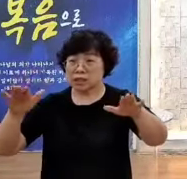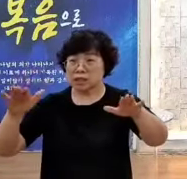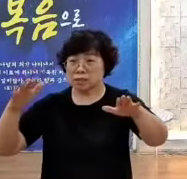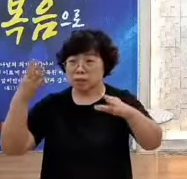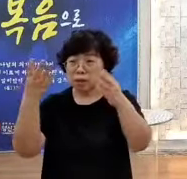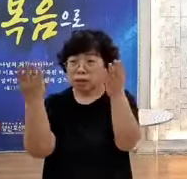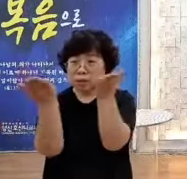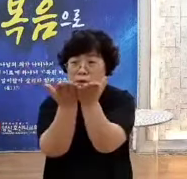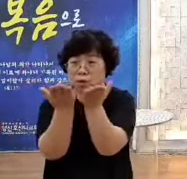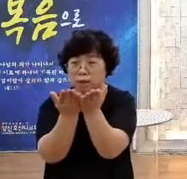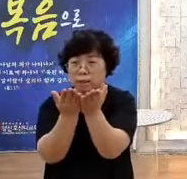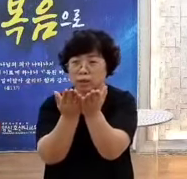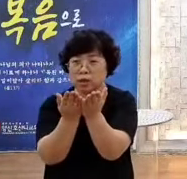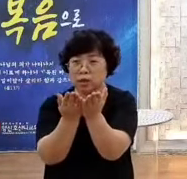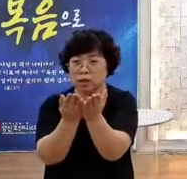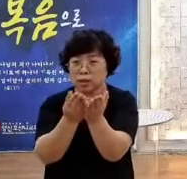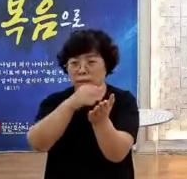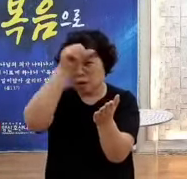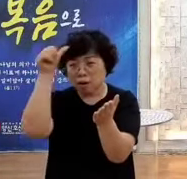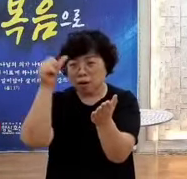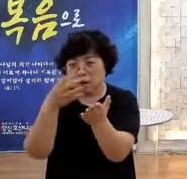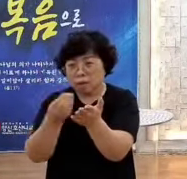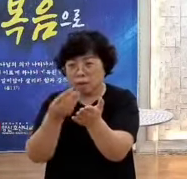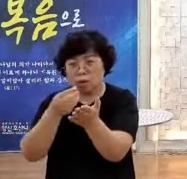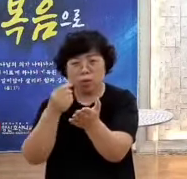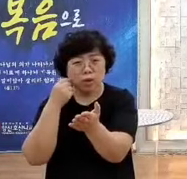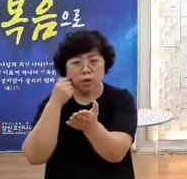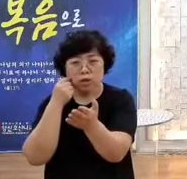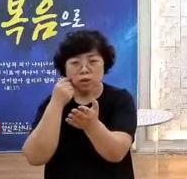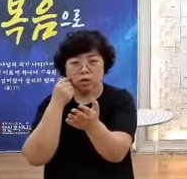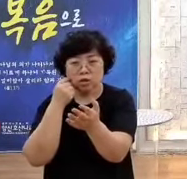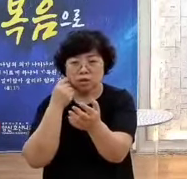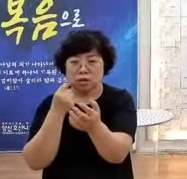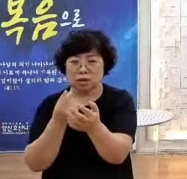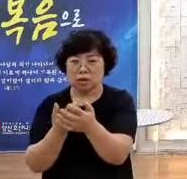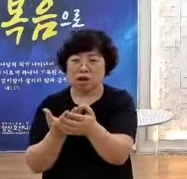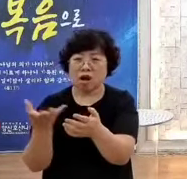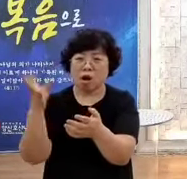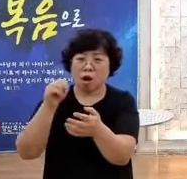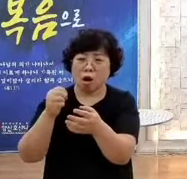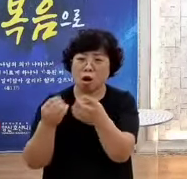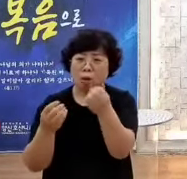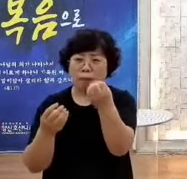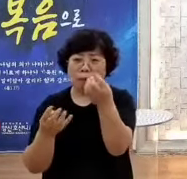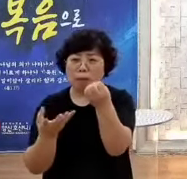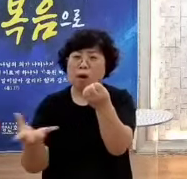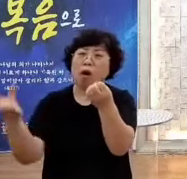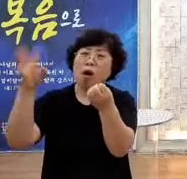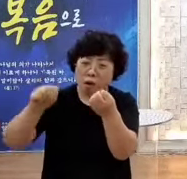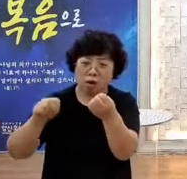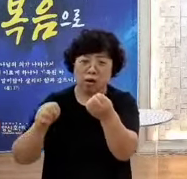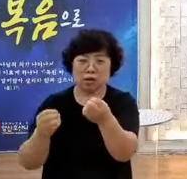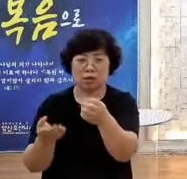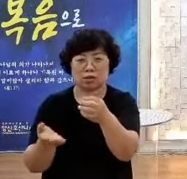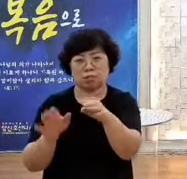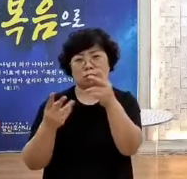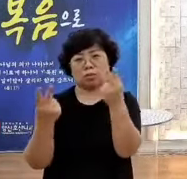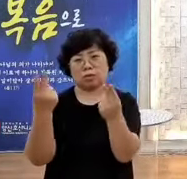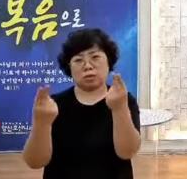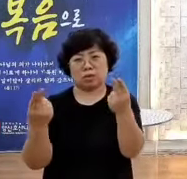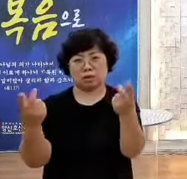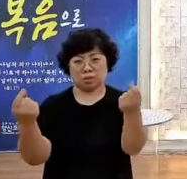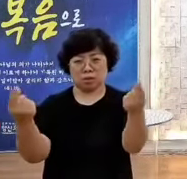중에 평생 벌어서 수십억을 벌기란 아마 우리 일반적인 직업으로는 쉽지 않습니다. 근데